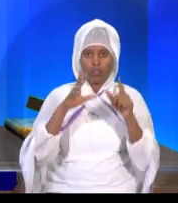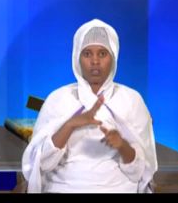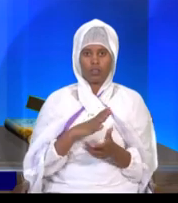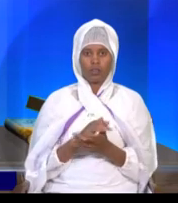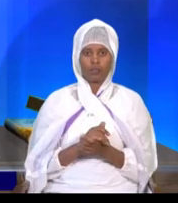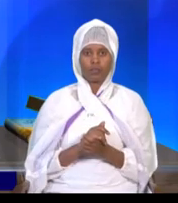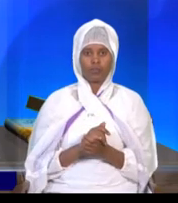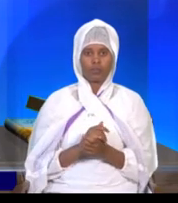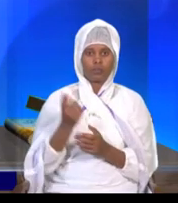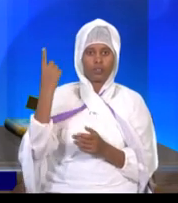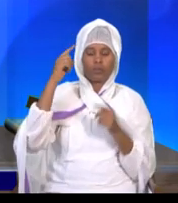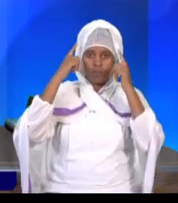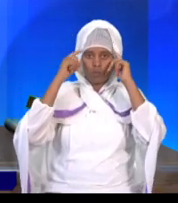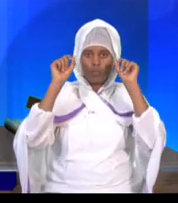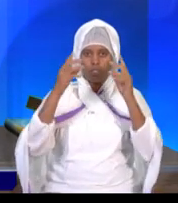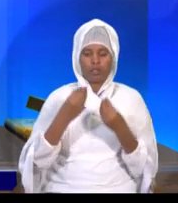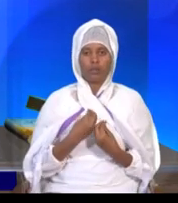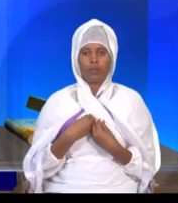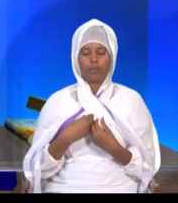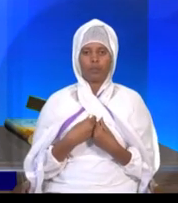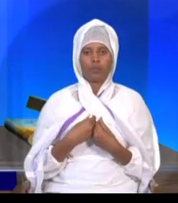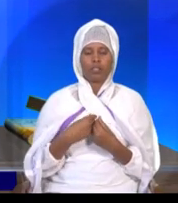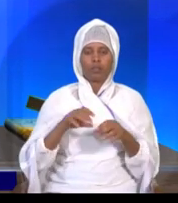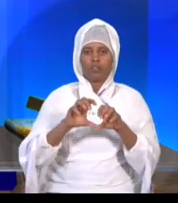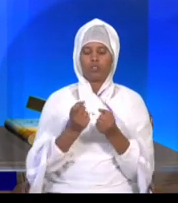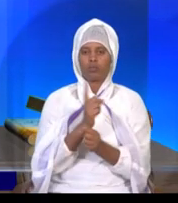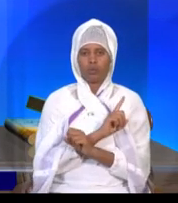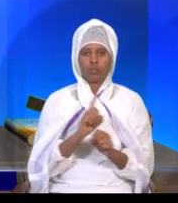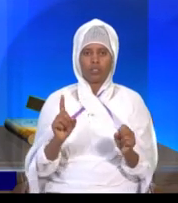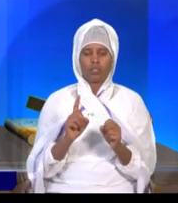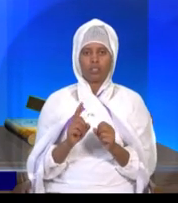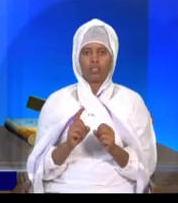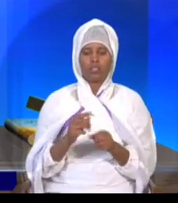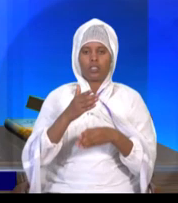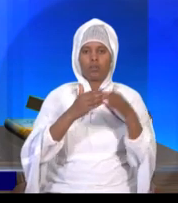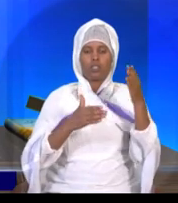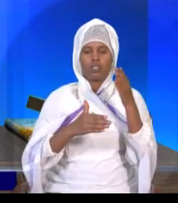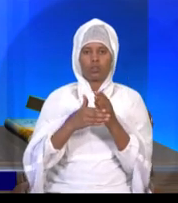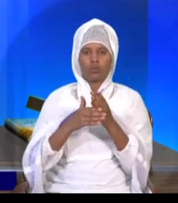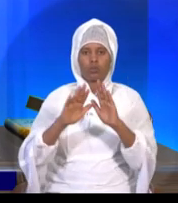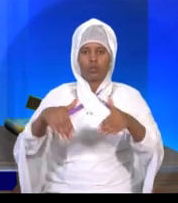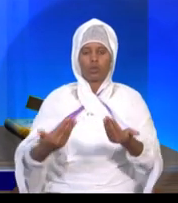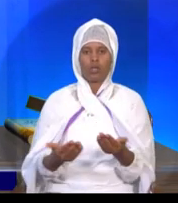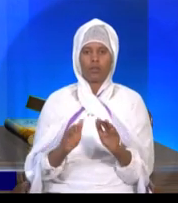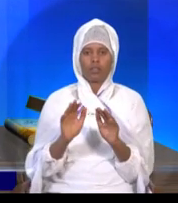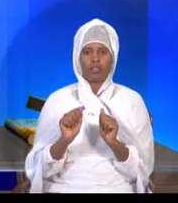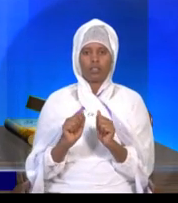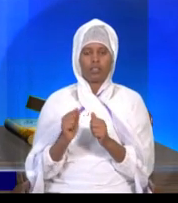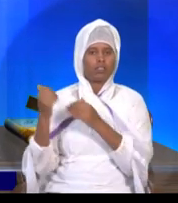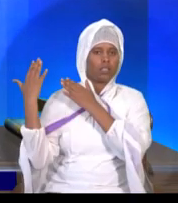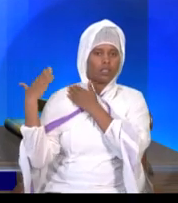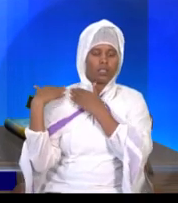لنا زابير مستوى عليها بنا نمفراسكم زي كونس نمهناسكم زتوها